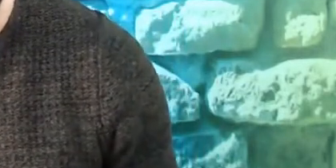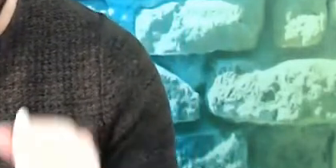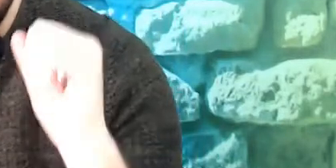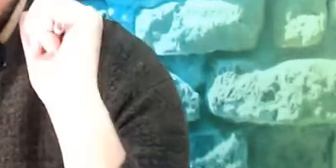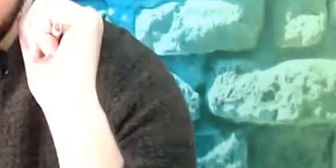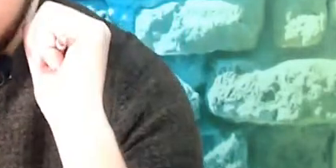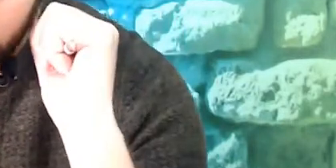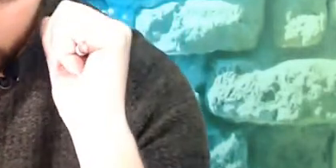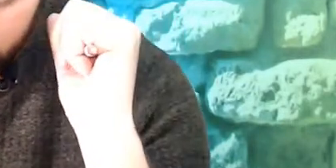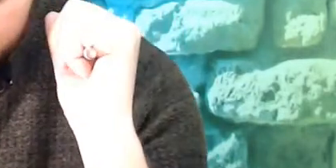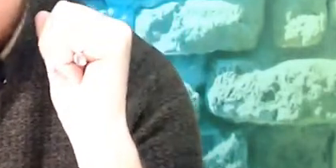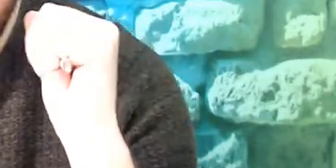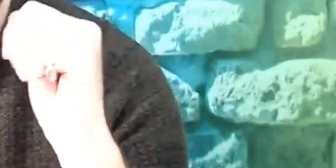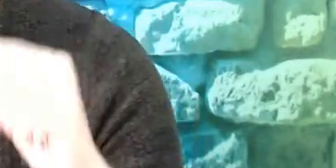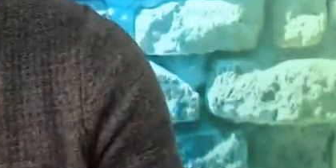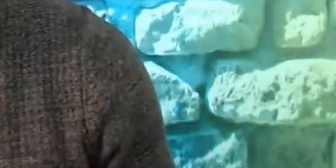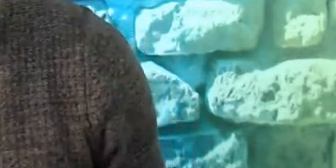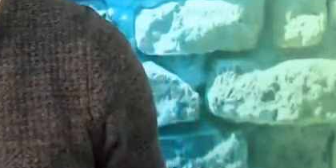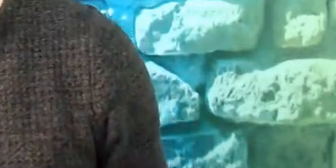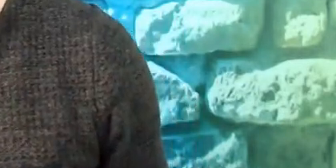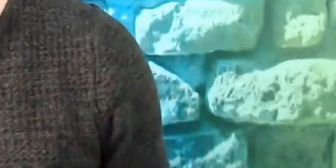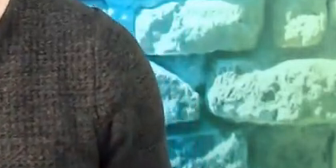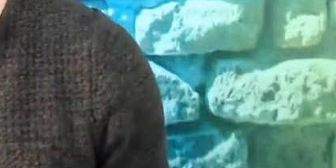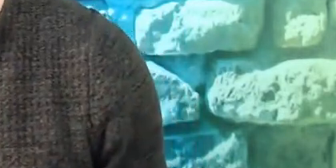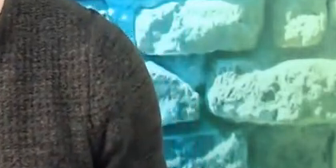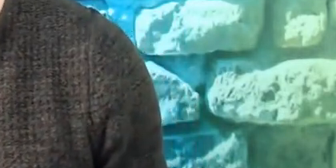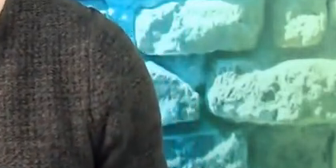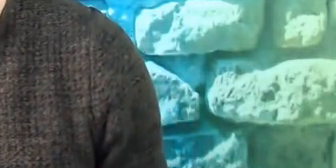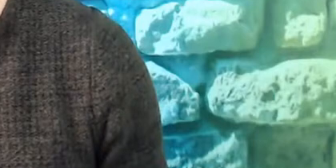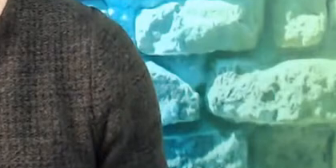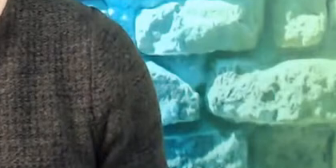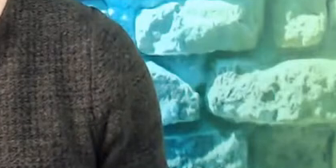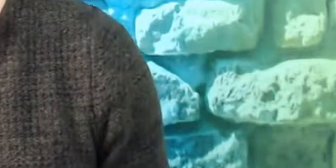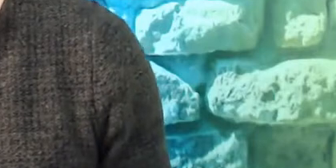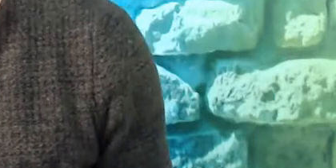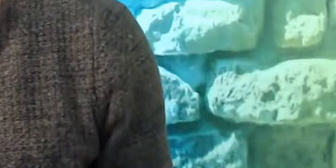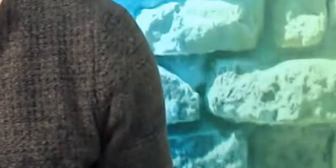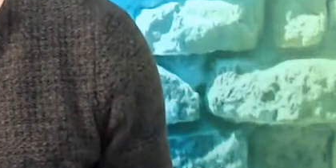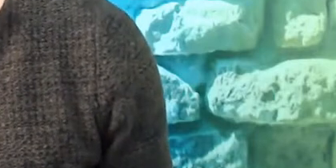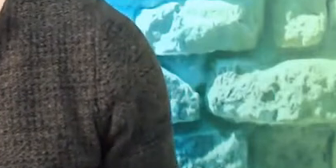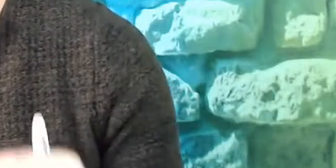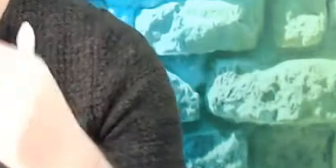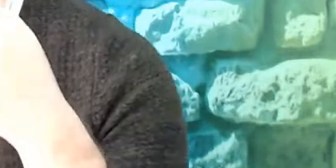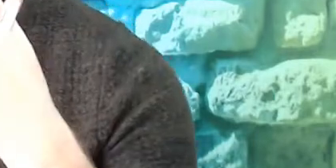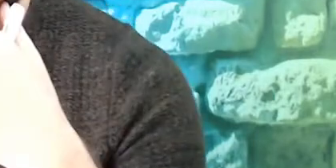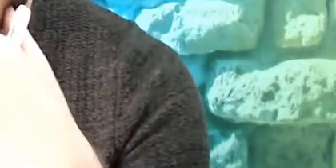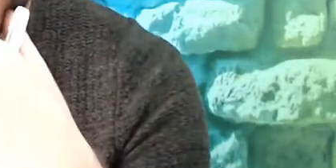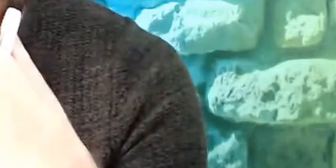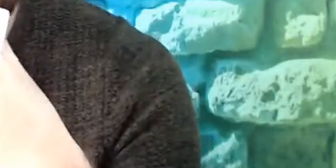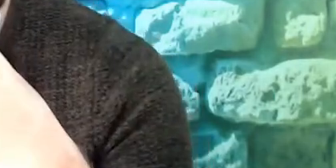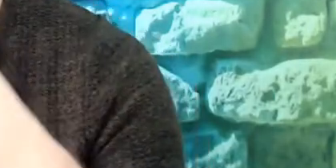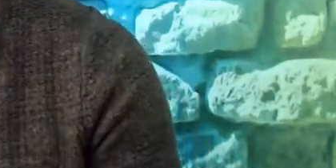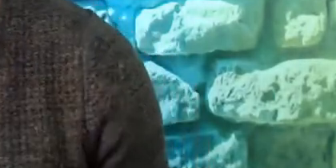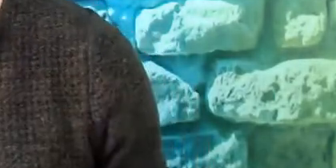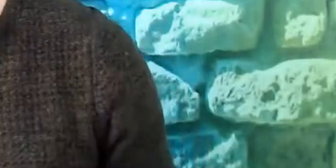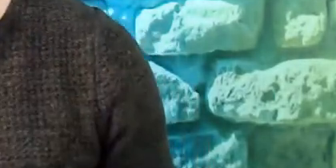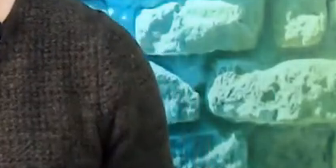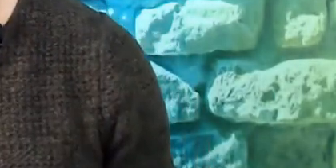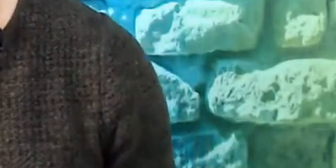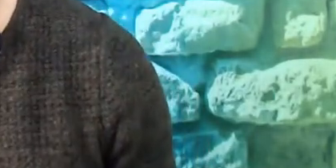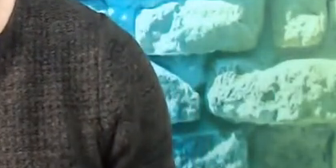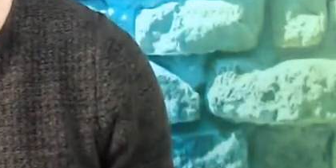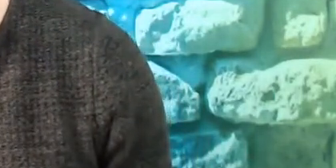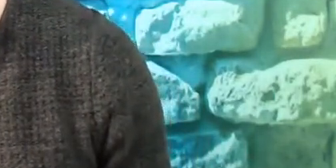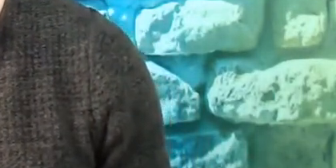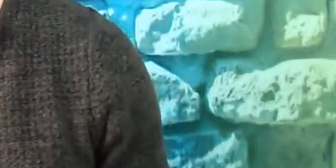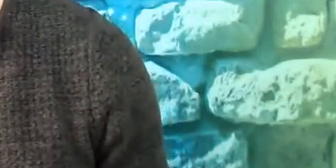de bekliyoruz. Birazdan yanılmıyorsam 1-2 dakika sonra başlayacağız. Şu anda bizi YouTube'da izleyen